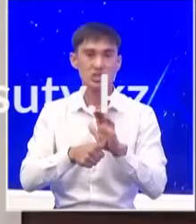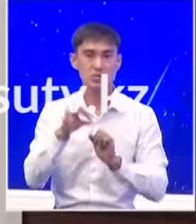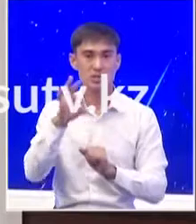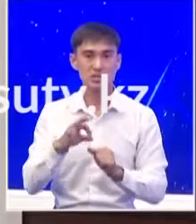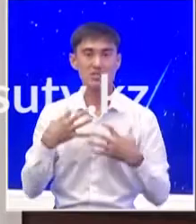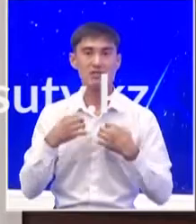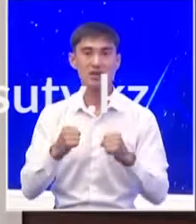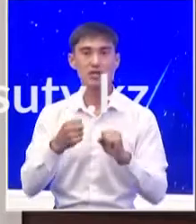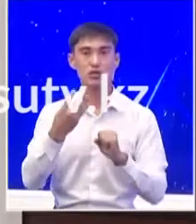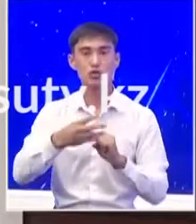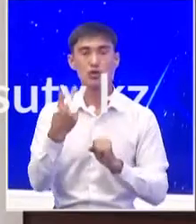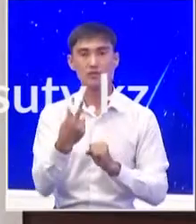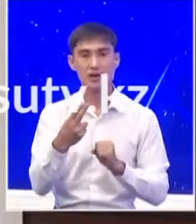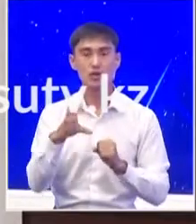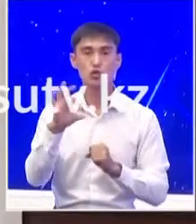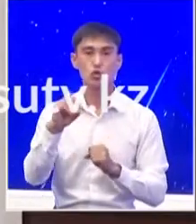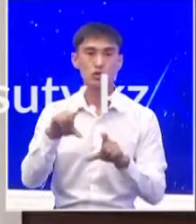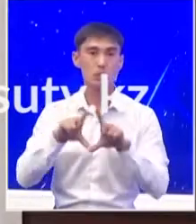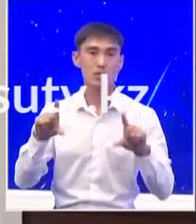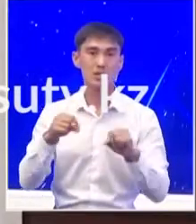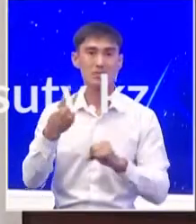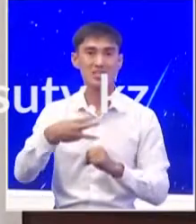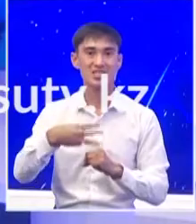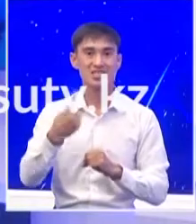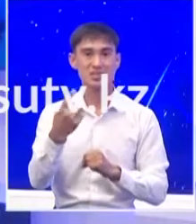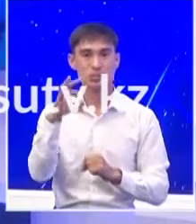здравоохранения 42% и соцобъектам 31%.